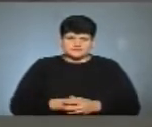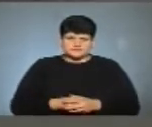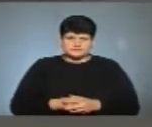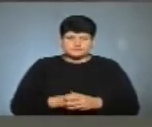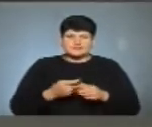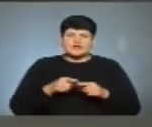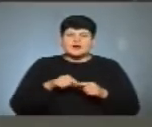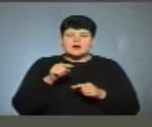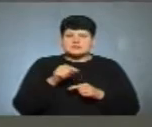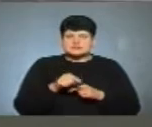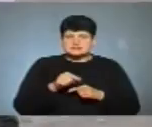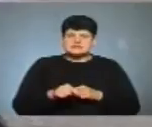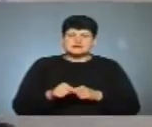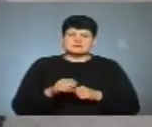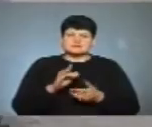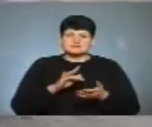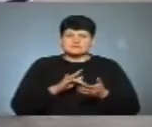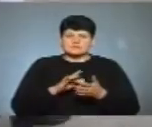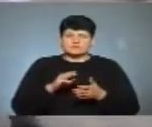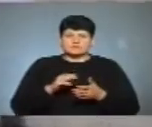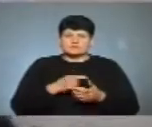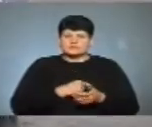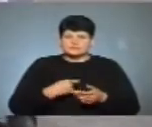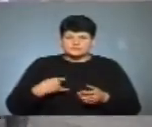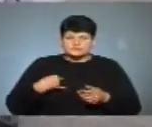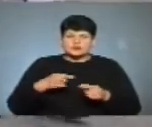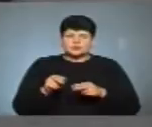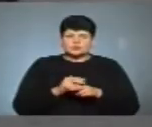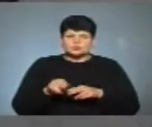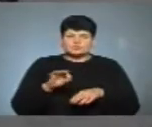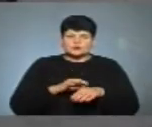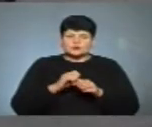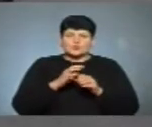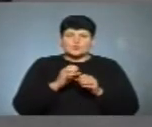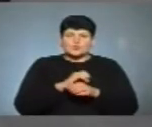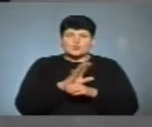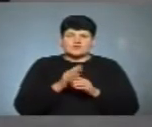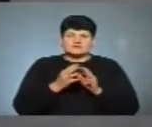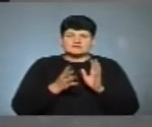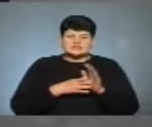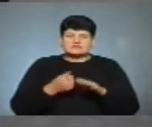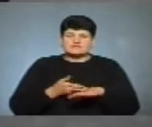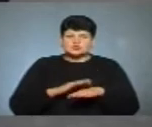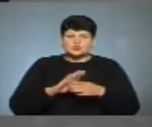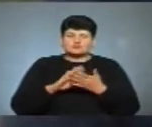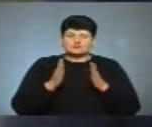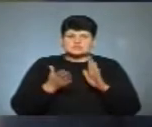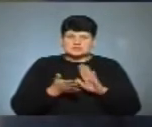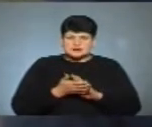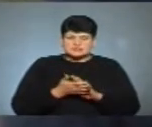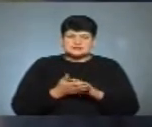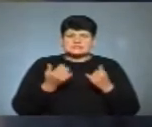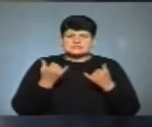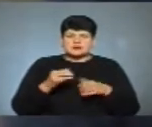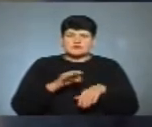це фтизіопульмонологічний центр. Тут лікують хворих на COVID-19 у важкому стані, розповідає директор цього закладу Вадим Рудик. Каже,